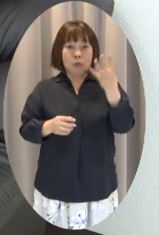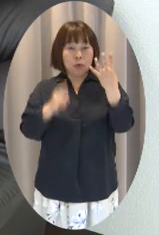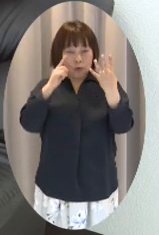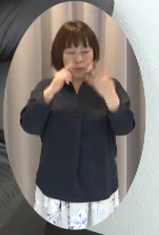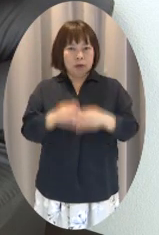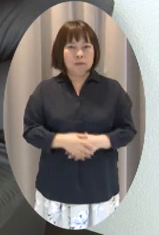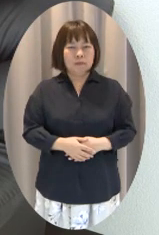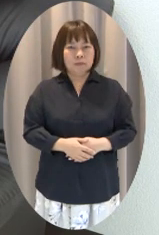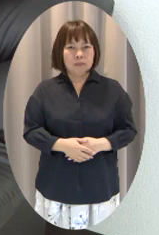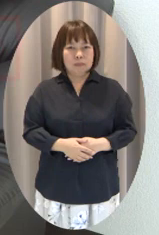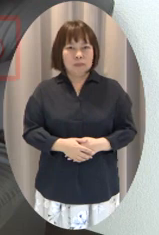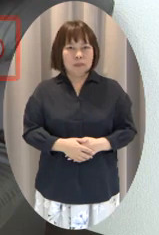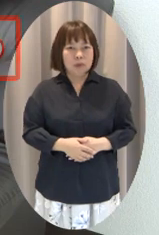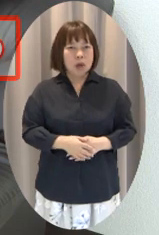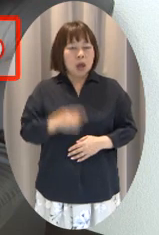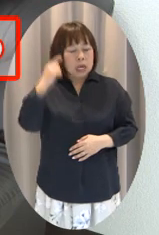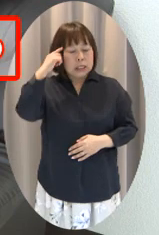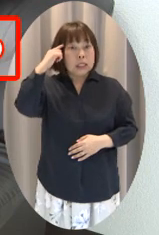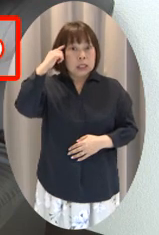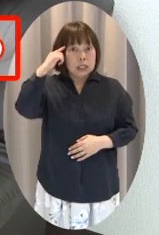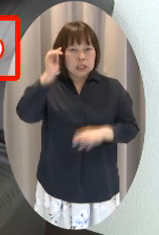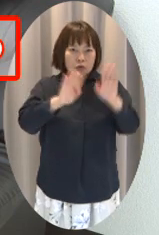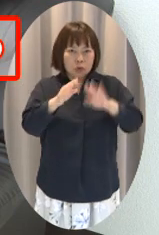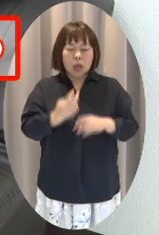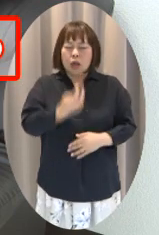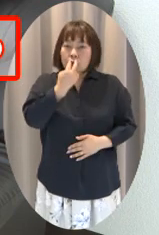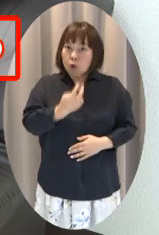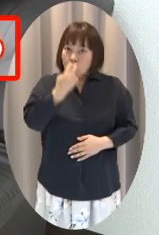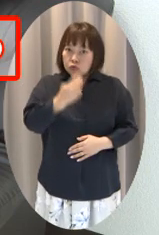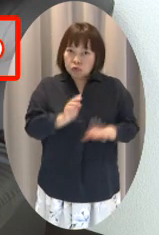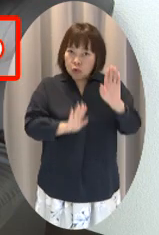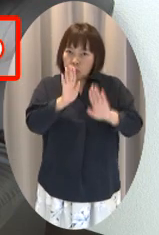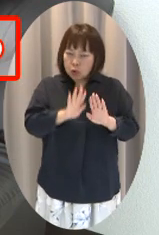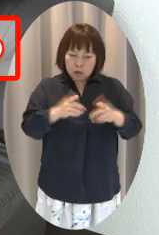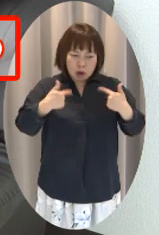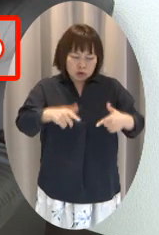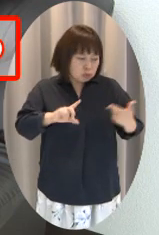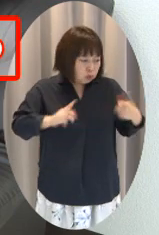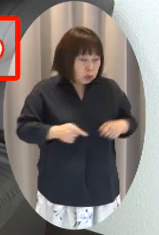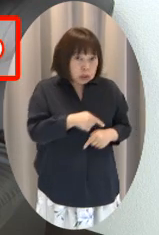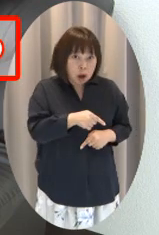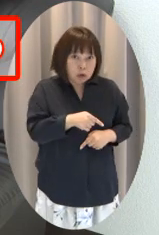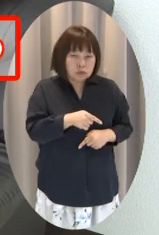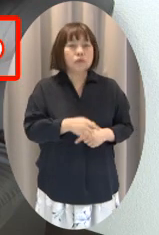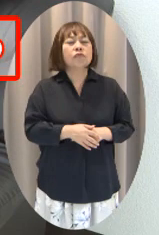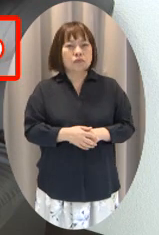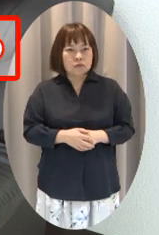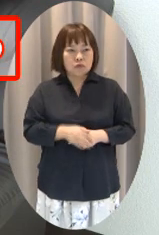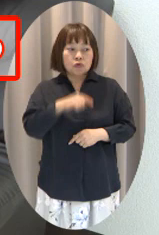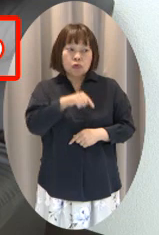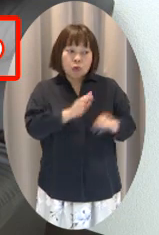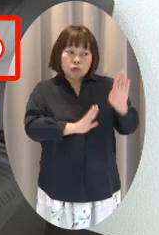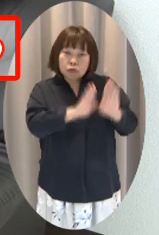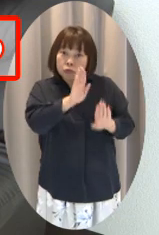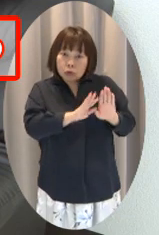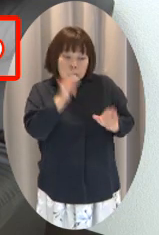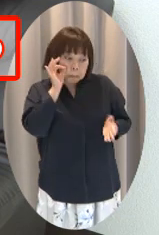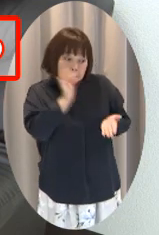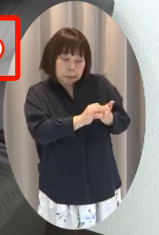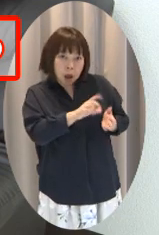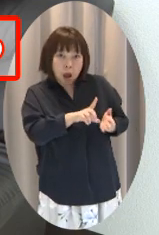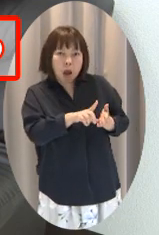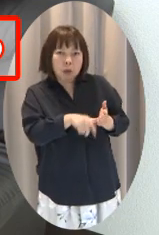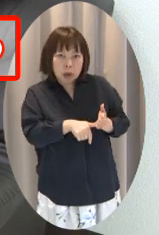4点目、意識状態や呼吸の様子が普段と違う。これらの症状を発見した